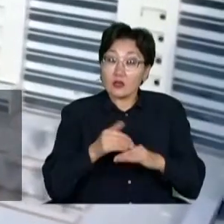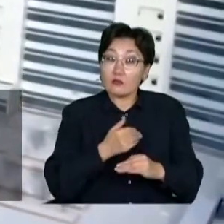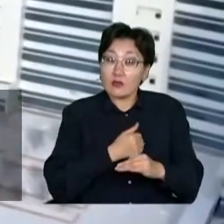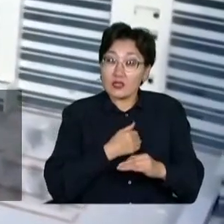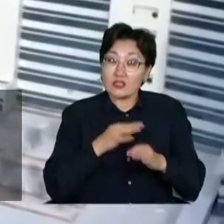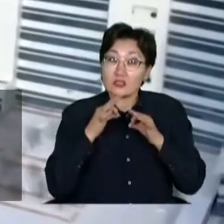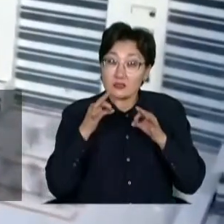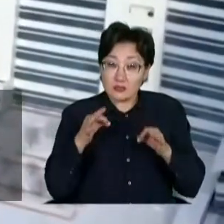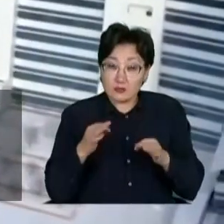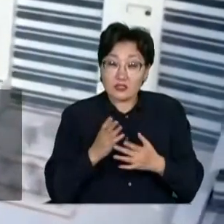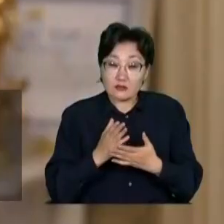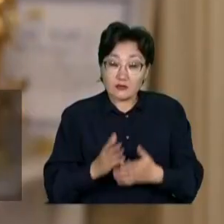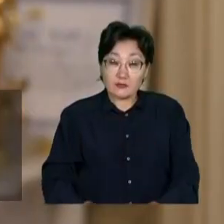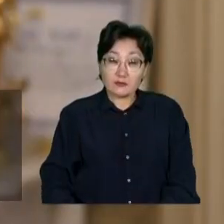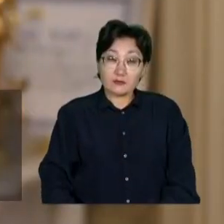кенде қалмады.